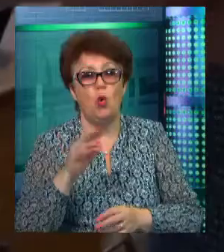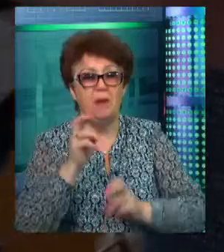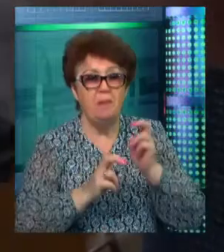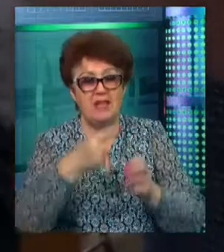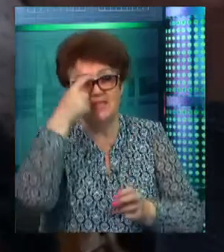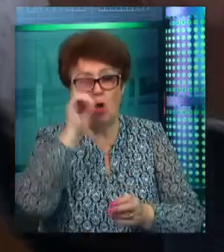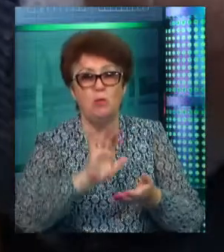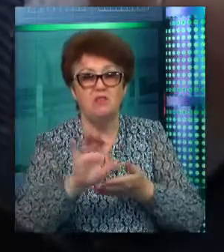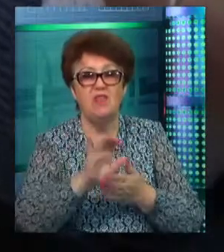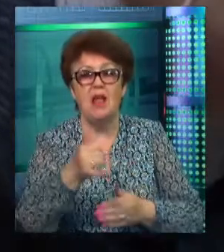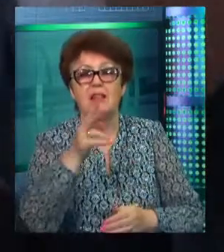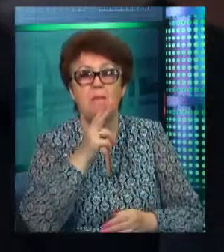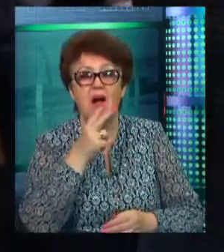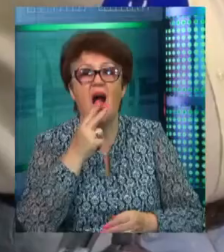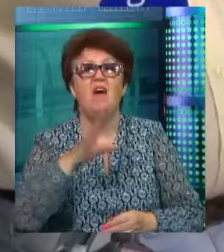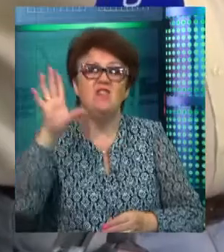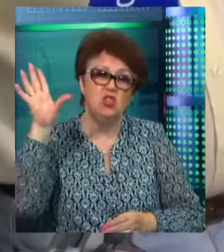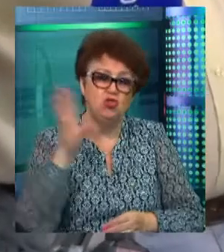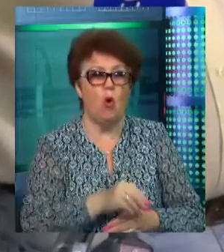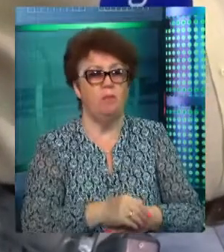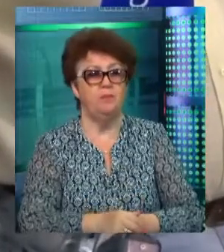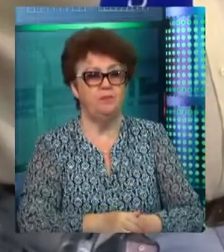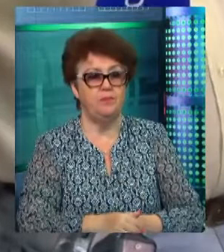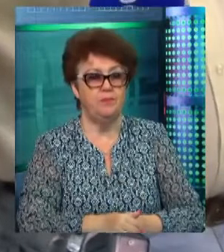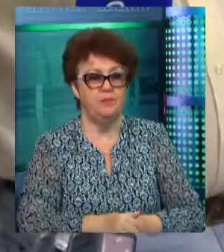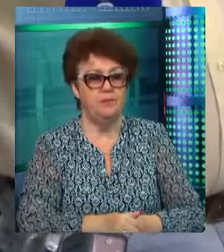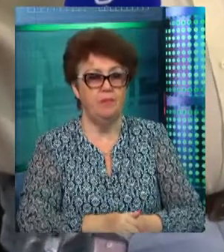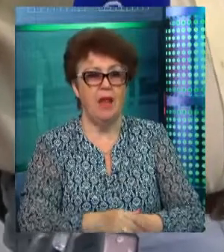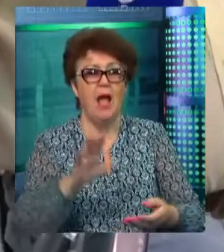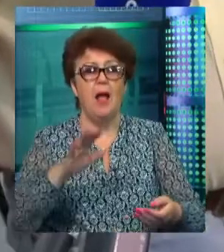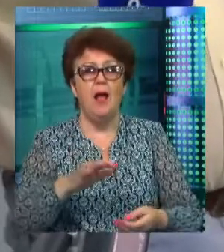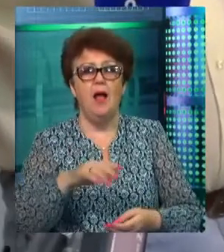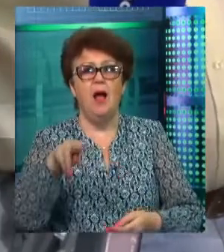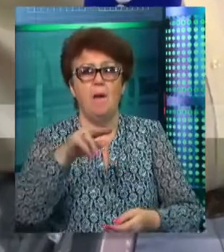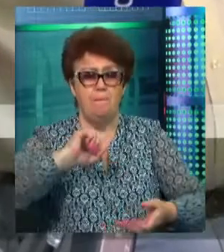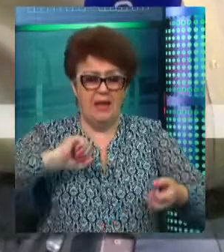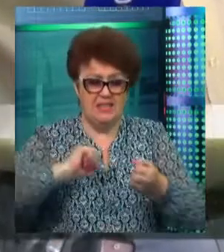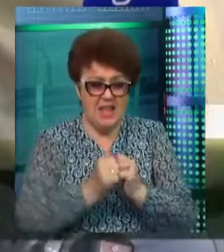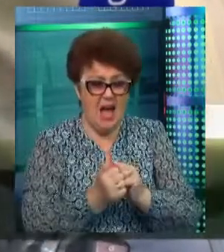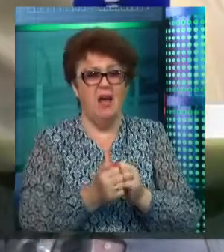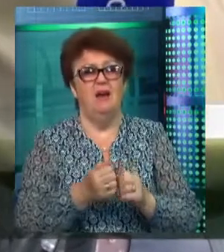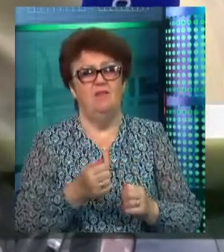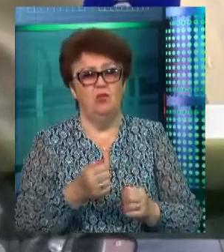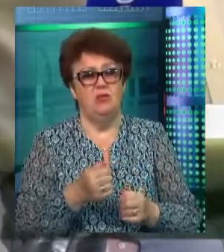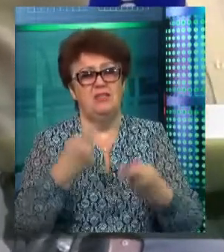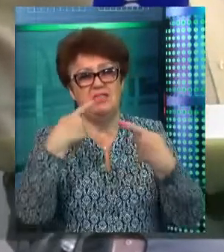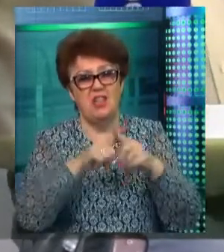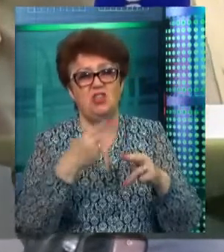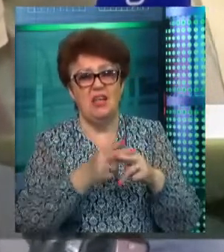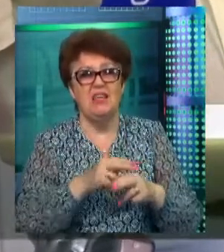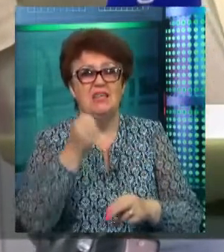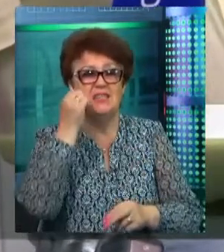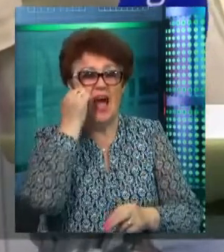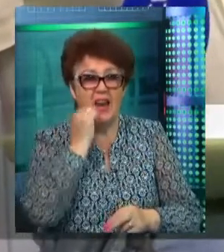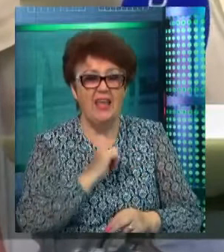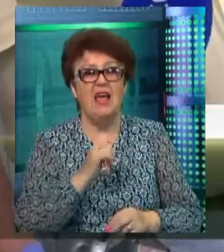знают о производстве табака абсолютно все дубовая пресса официально эту процедуру технологический называется старением